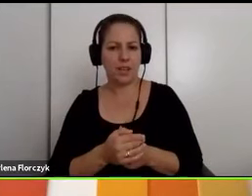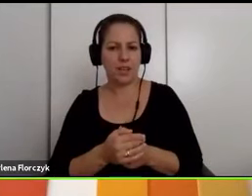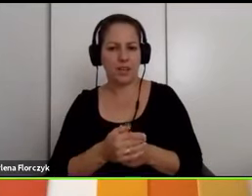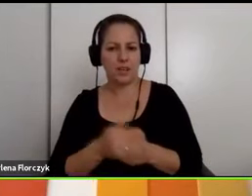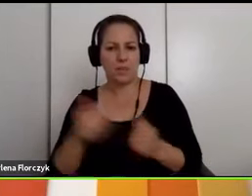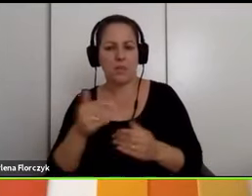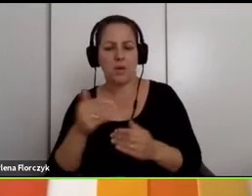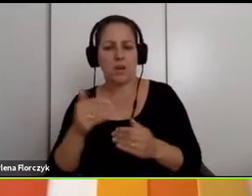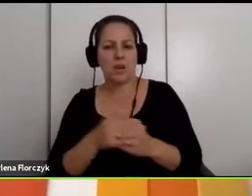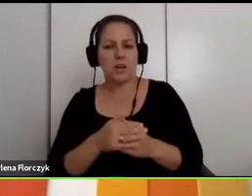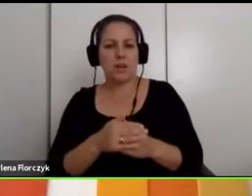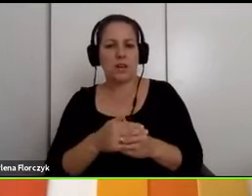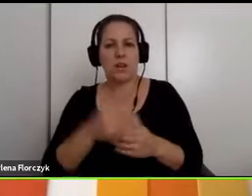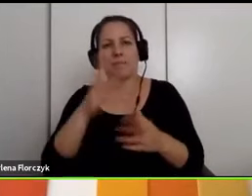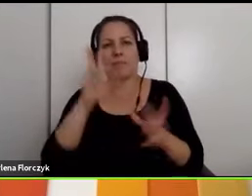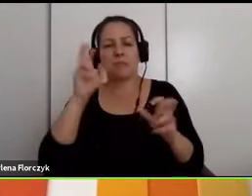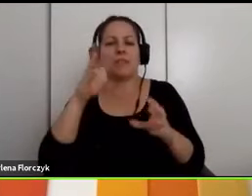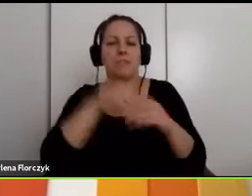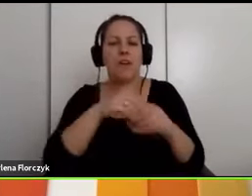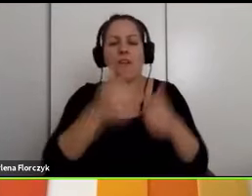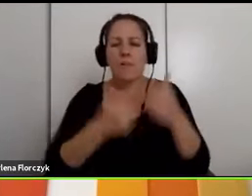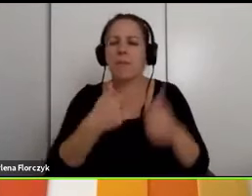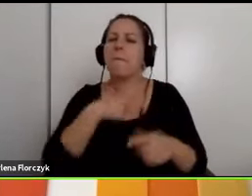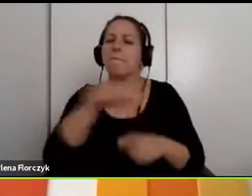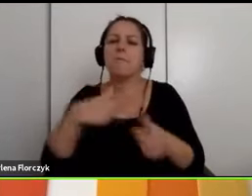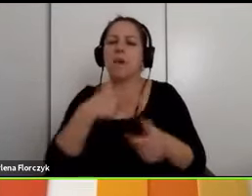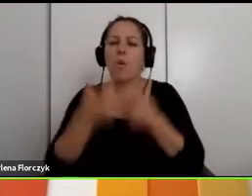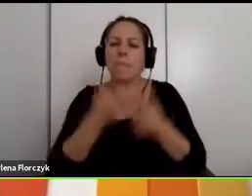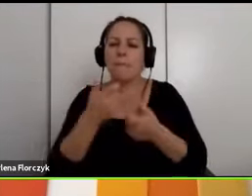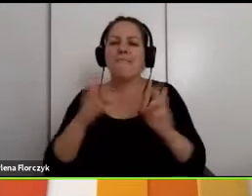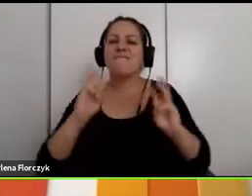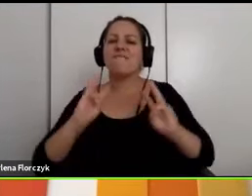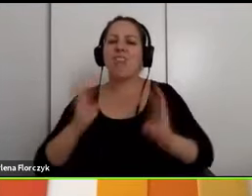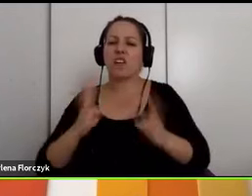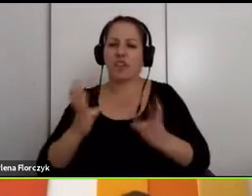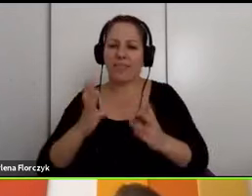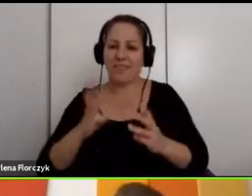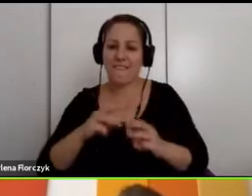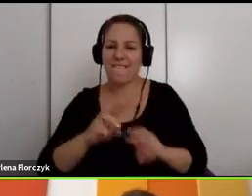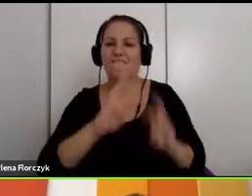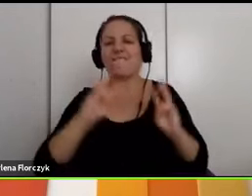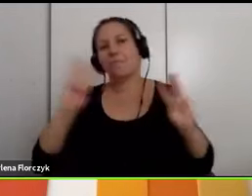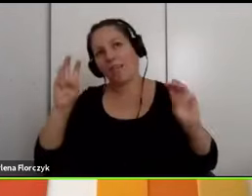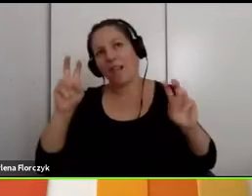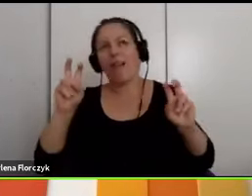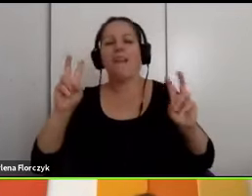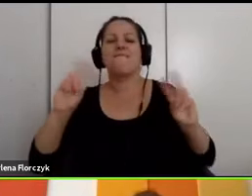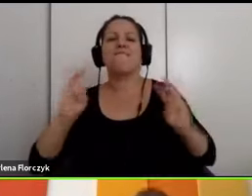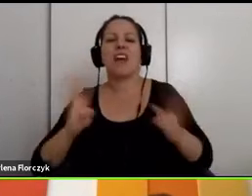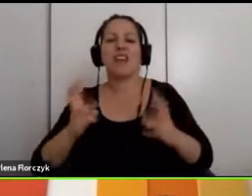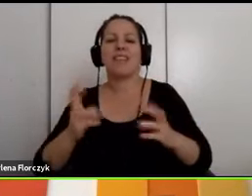może wchodzić w jakiś konkurs. My robimy warsztaty, to się nazywają warsztaty rekrutacyjne, ale